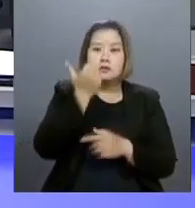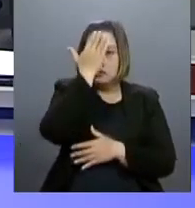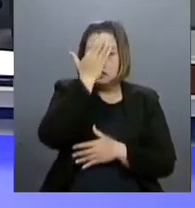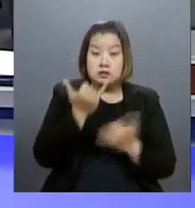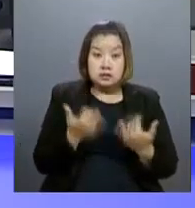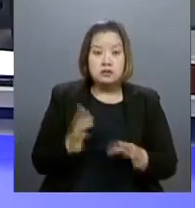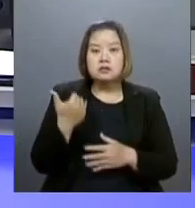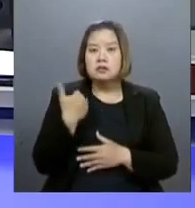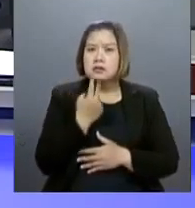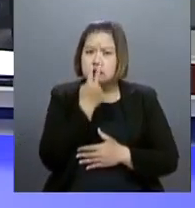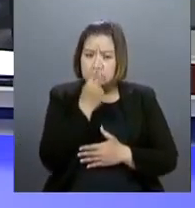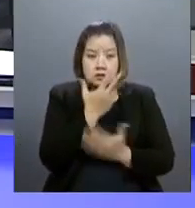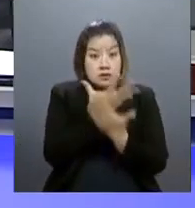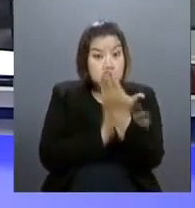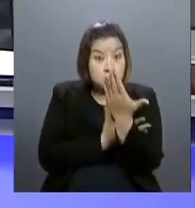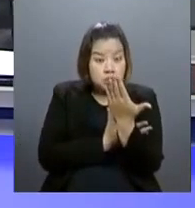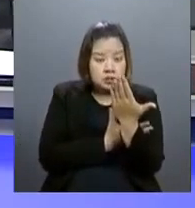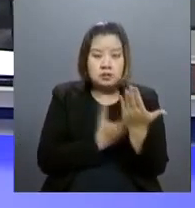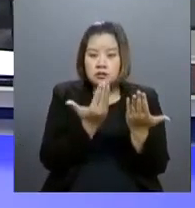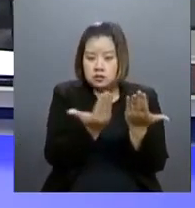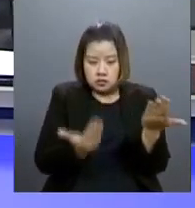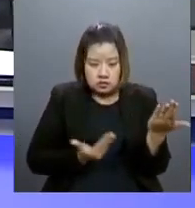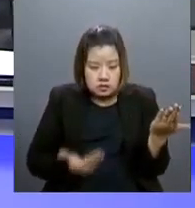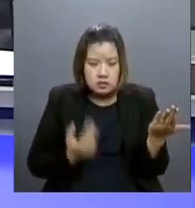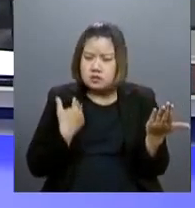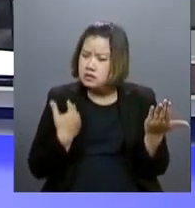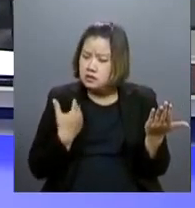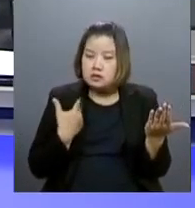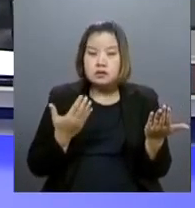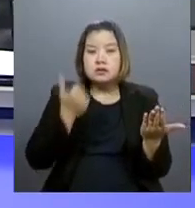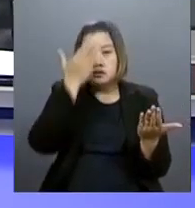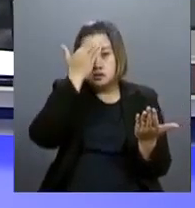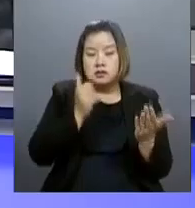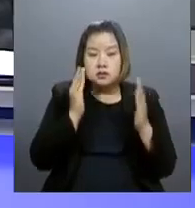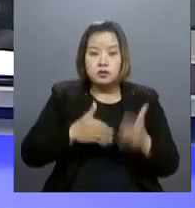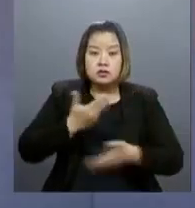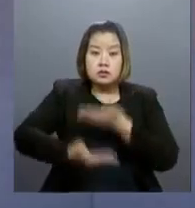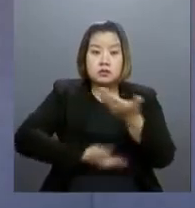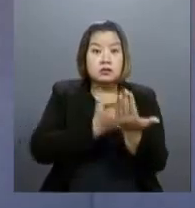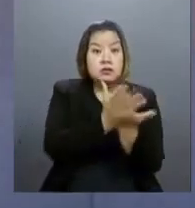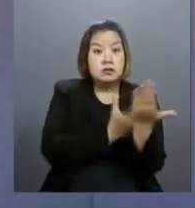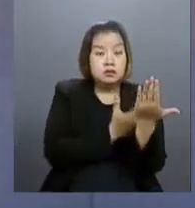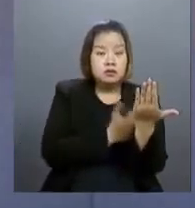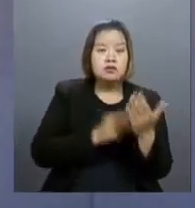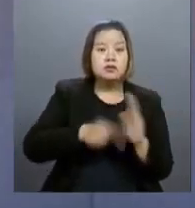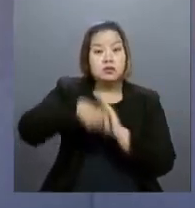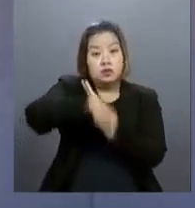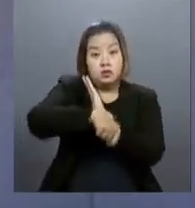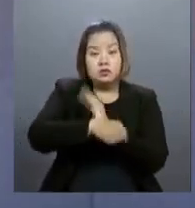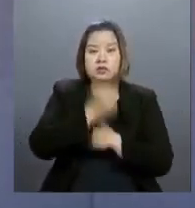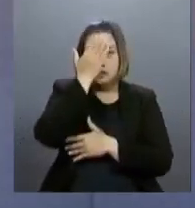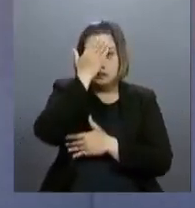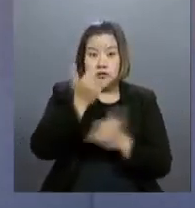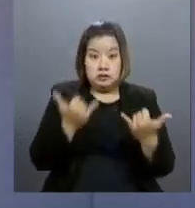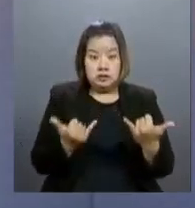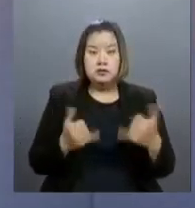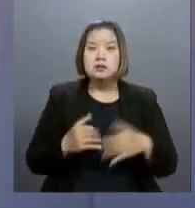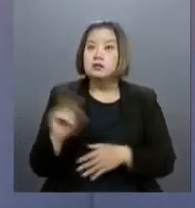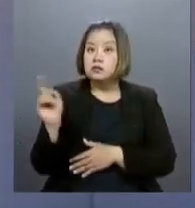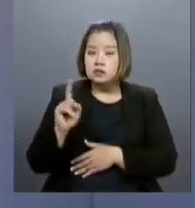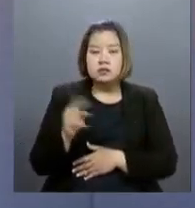ในวันพรุ่งนี้ที่เป็นวันออกรางวัลสลากกินแบ่งรัฐบาลงวดวันที่1มีนาคมนะคะซึ่งก็พบว่าหลายแผงนั้นยังมีสลากเหลืออยู่จำนวนมาก